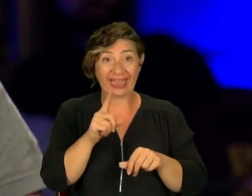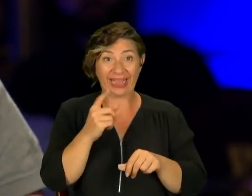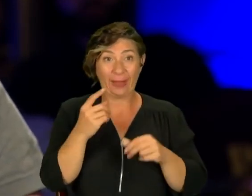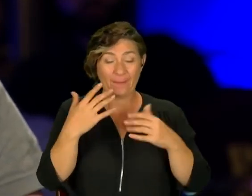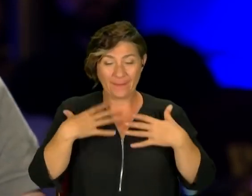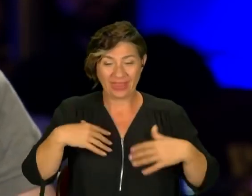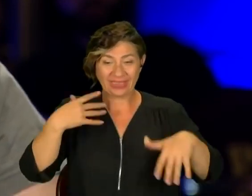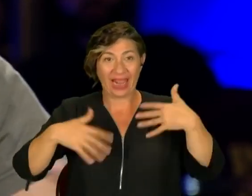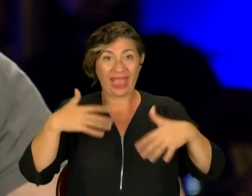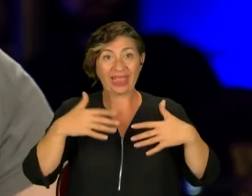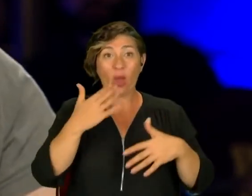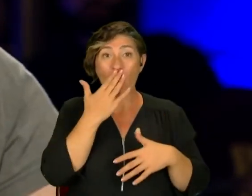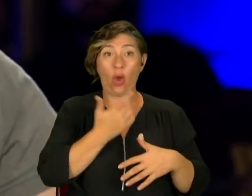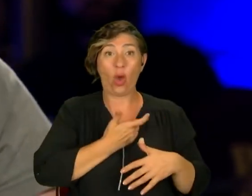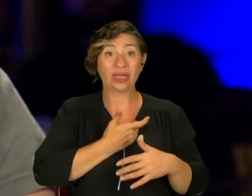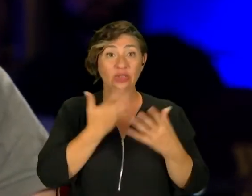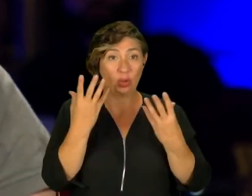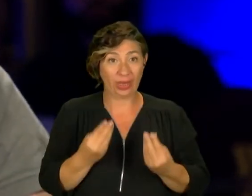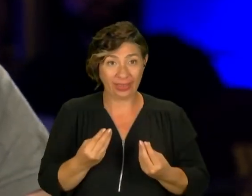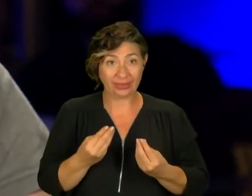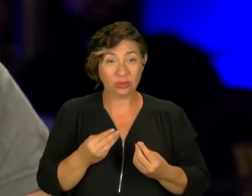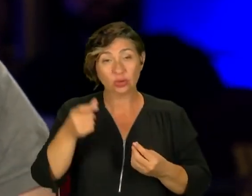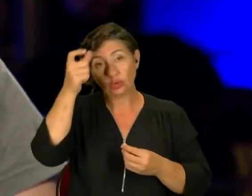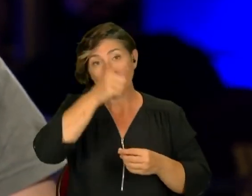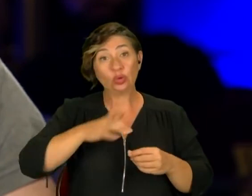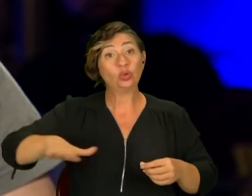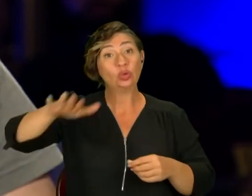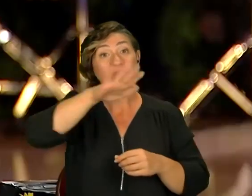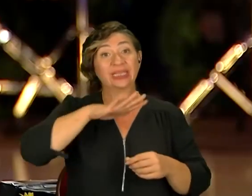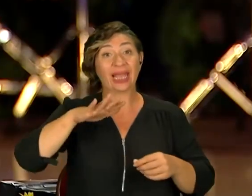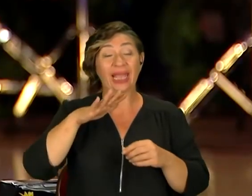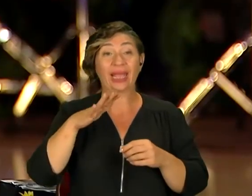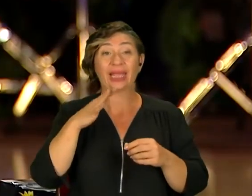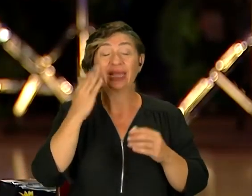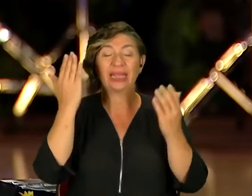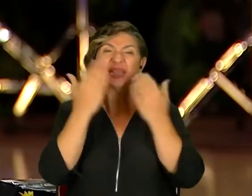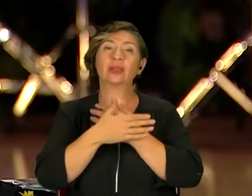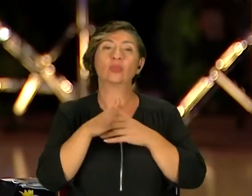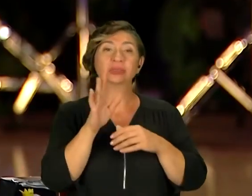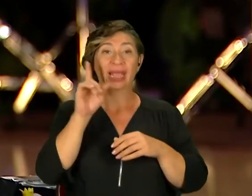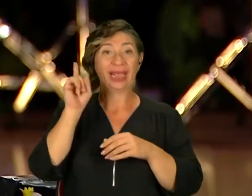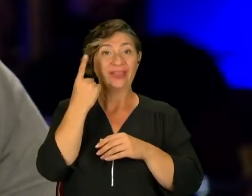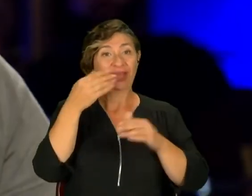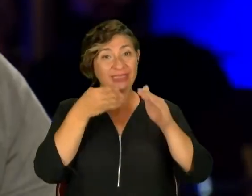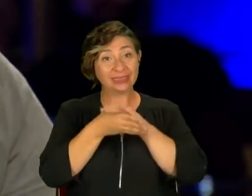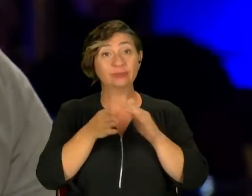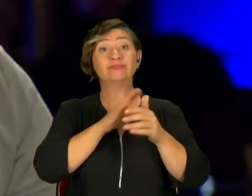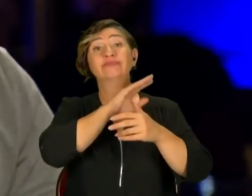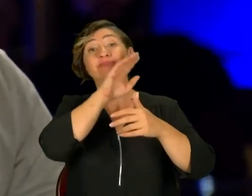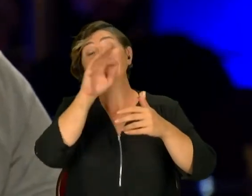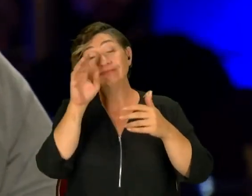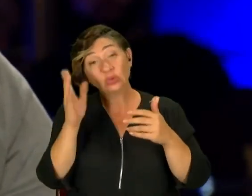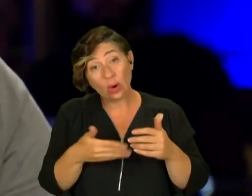ilk bedensel engelli öğrenci olarak Türkiye genelinde eğer yanılmıyorsam ilk defa girdim. Ardından